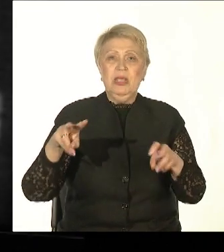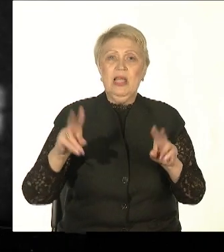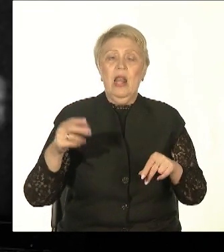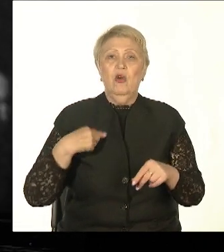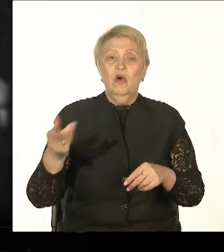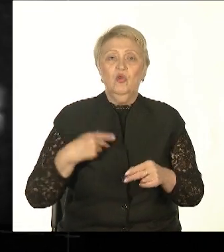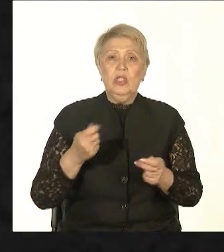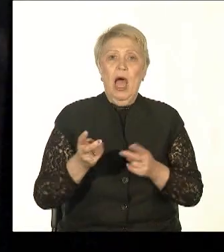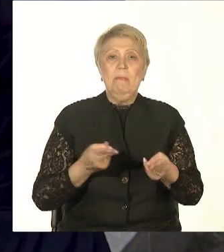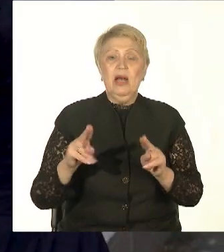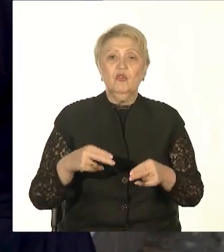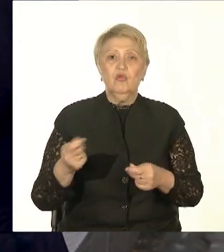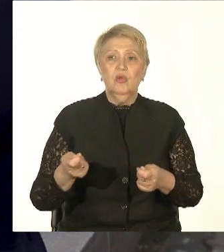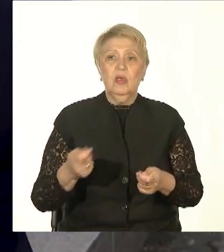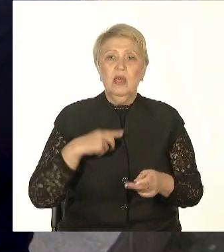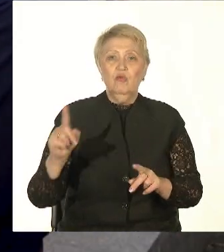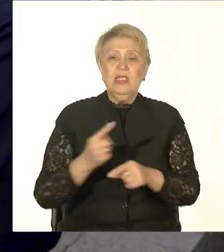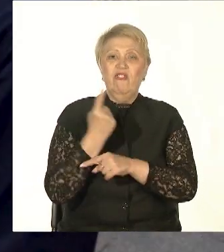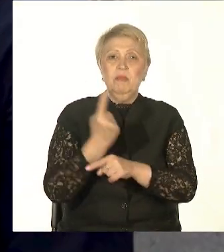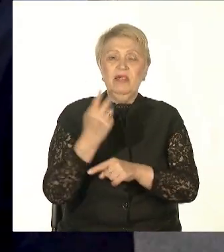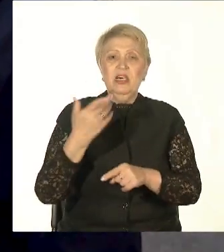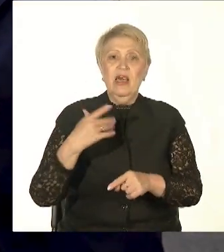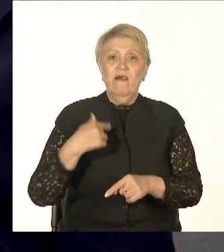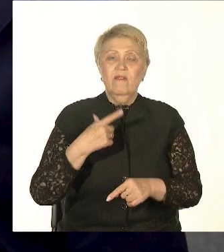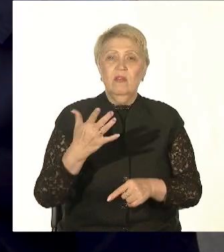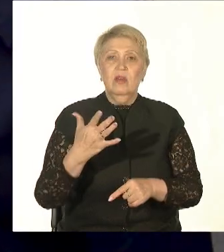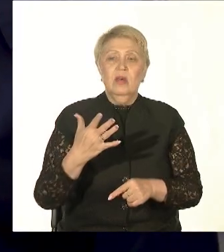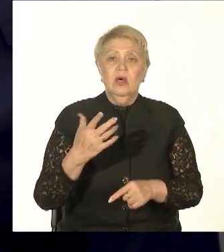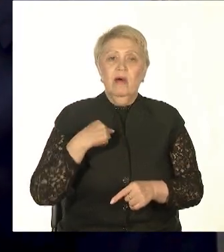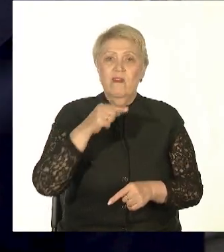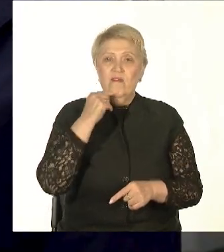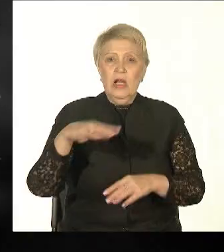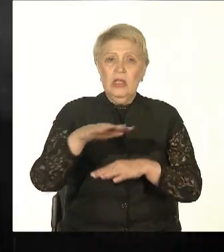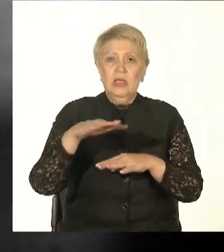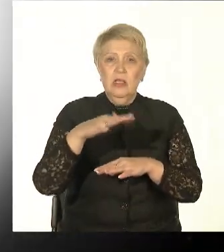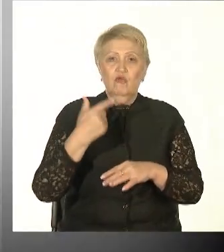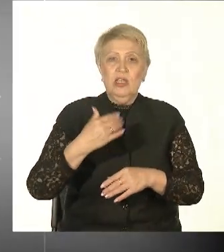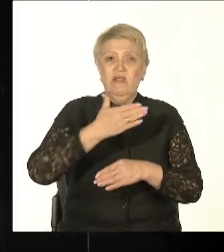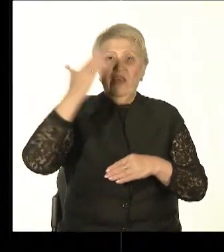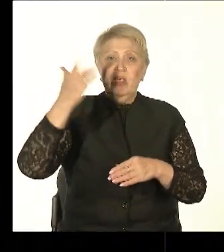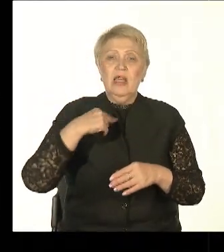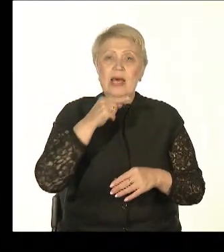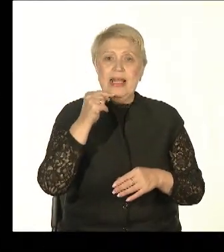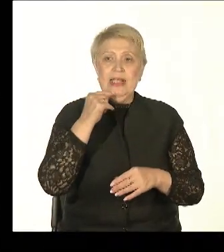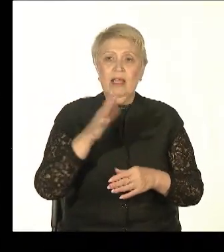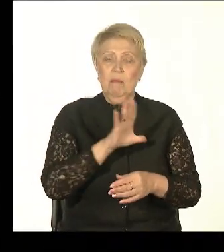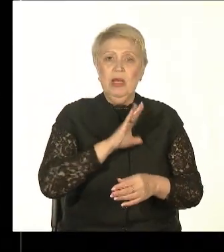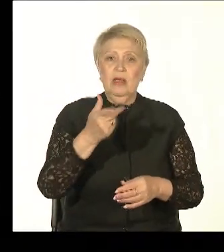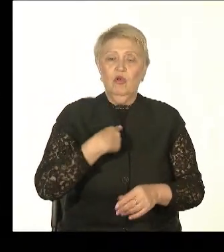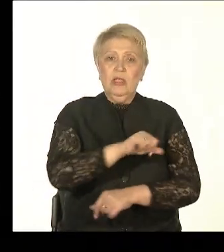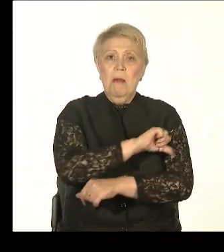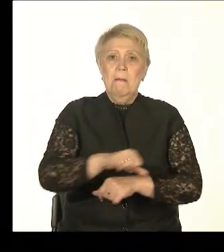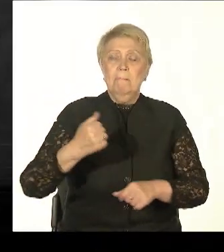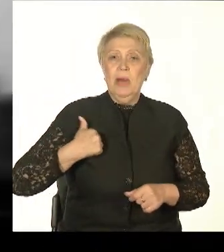был восстановлен. Впервые в России, в Советской России, так, пограничники были награждены орденом Красного